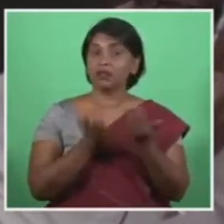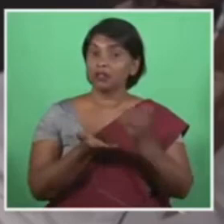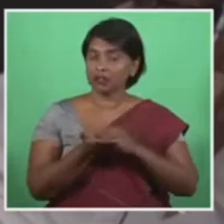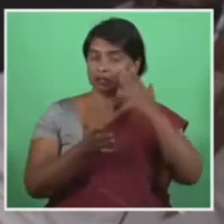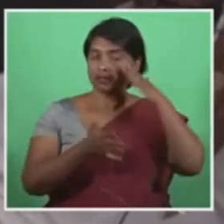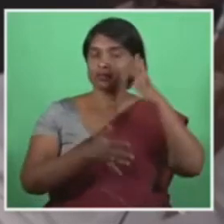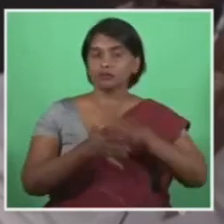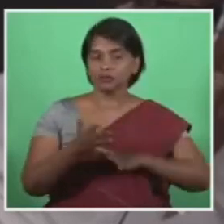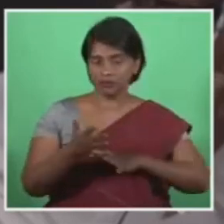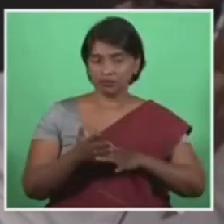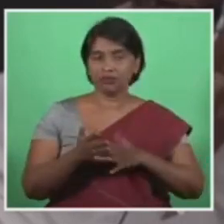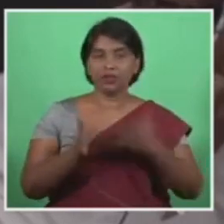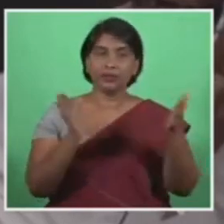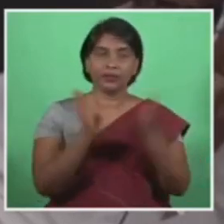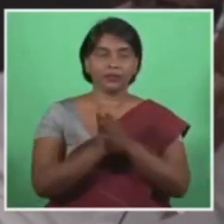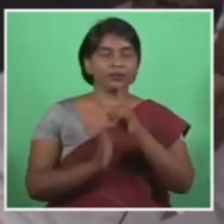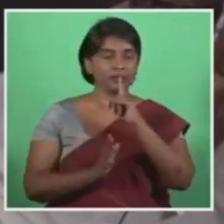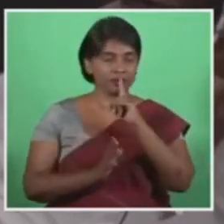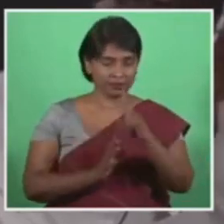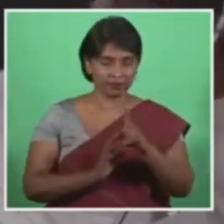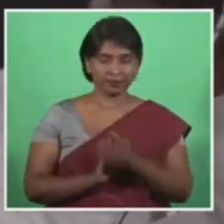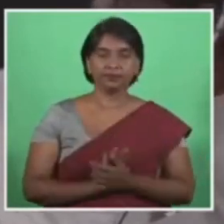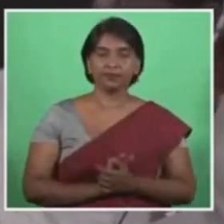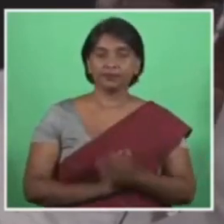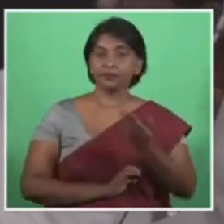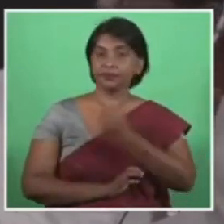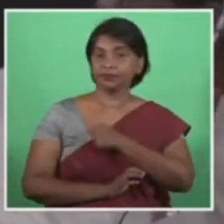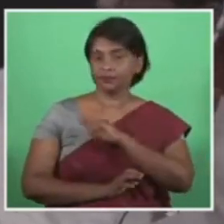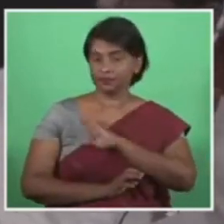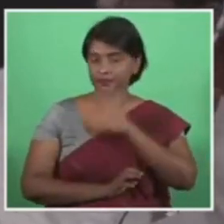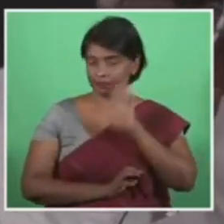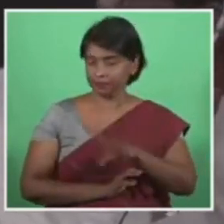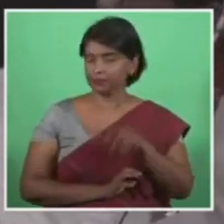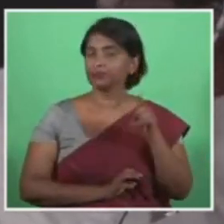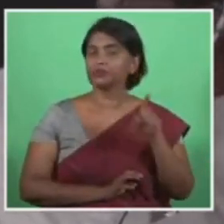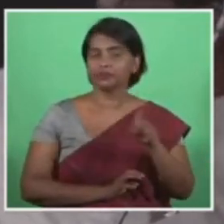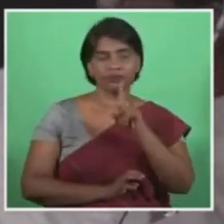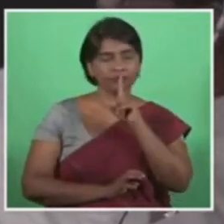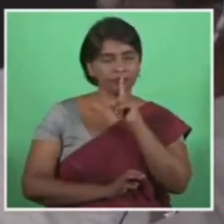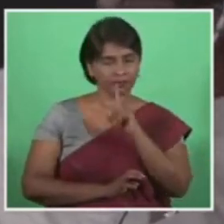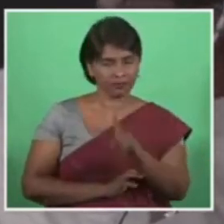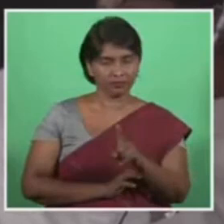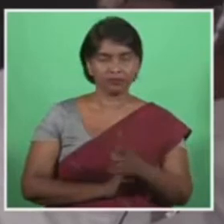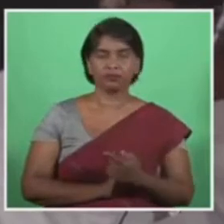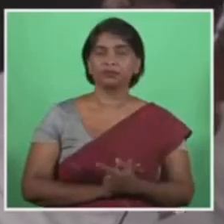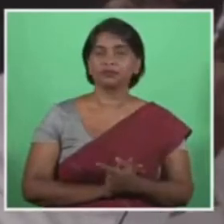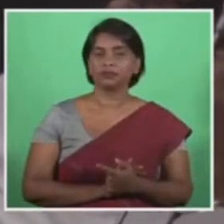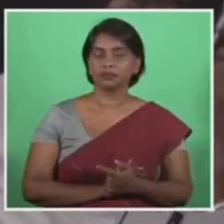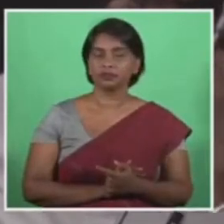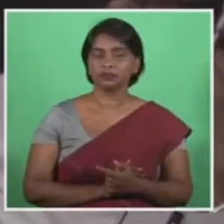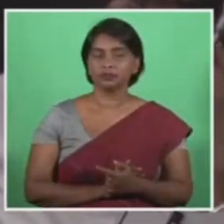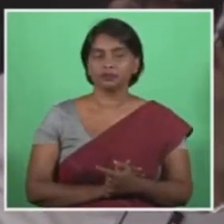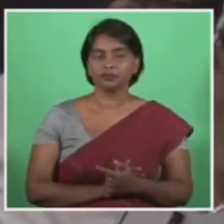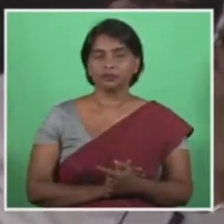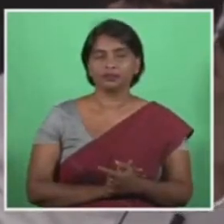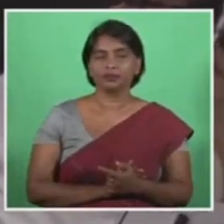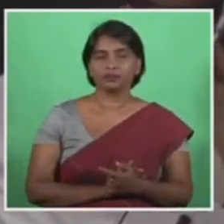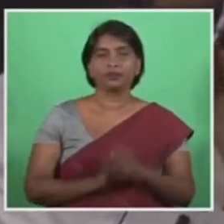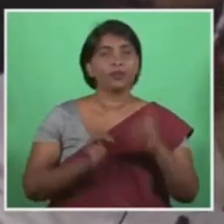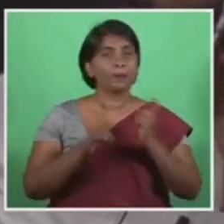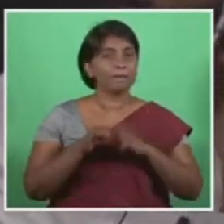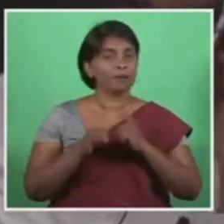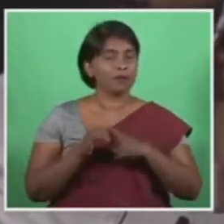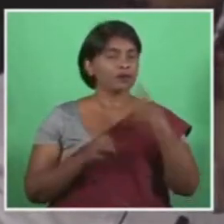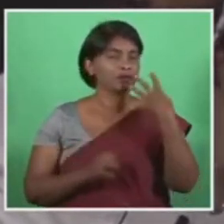विस्तरयान एकतु करणवैति उपवांसे विसिन संधान कल करणु बल प्रश्न हतरा